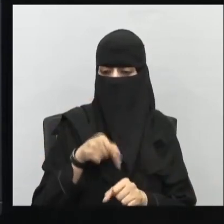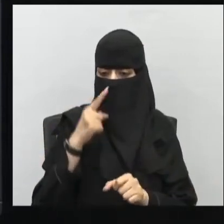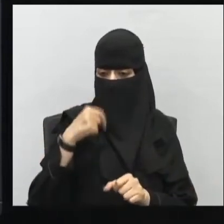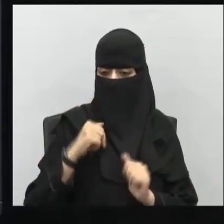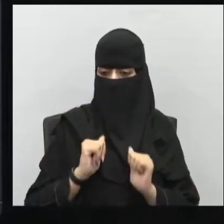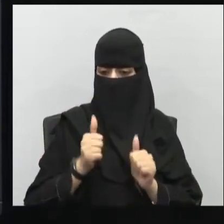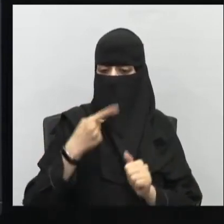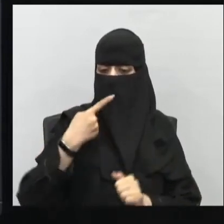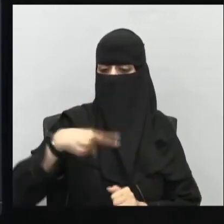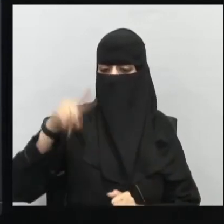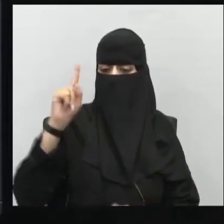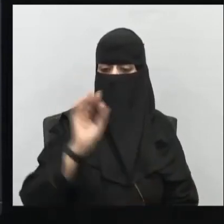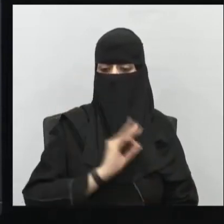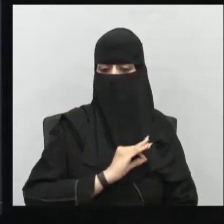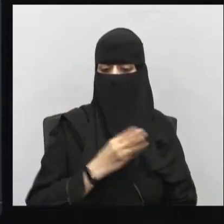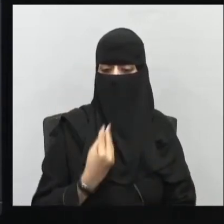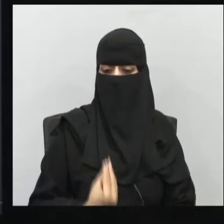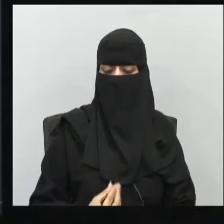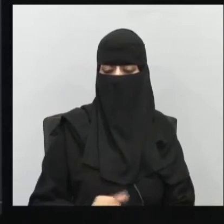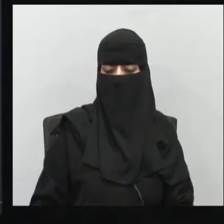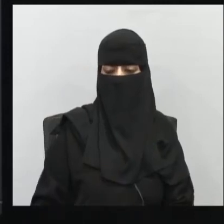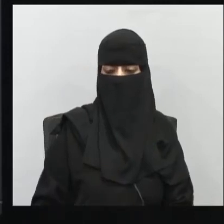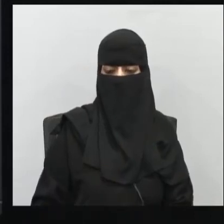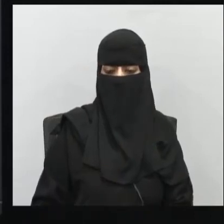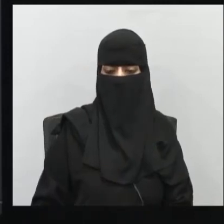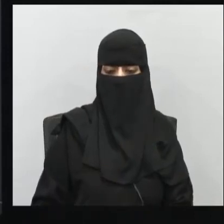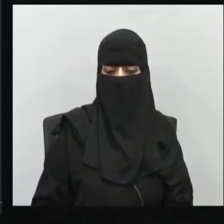هي اسم الله، بسم الله الرحمن الرحيم.